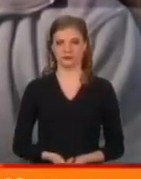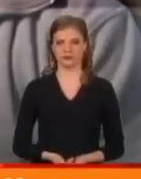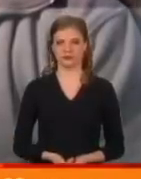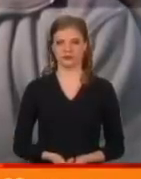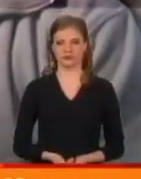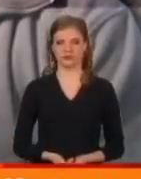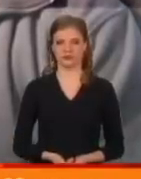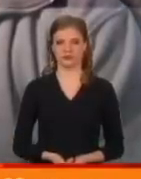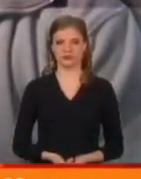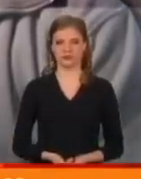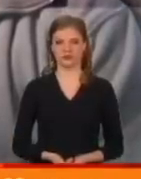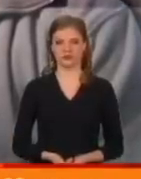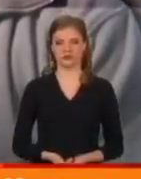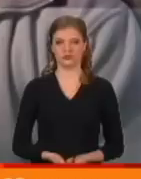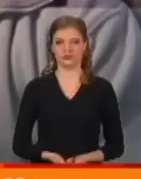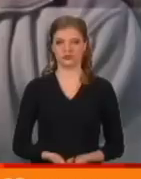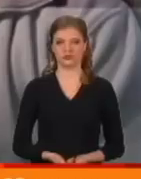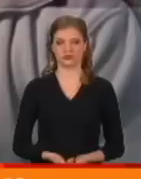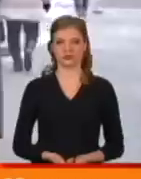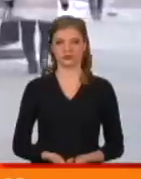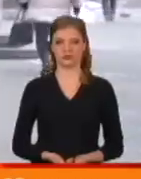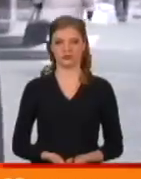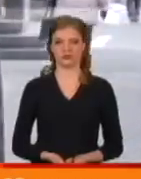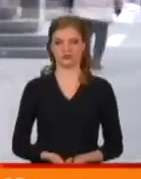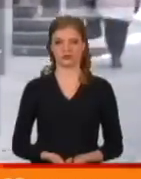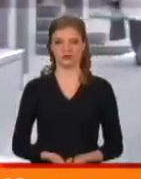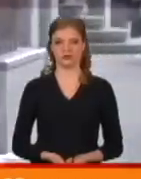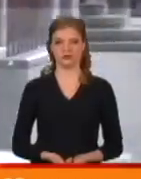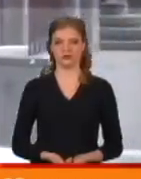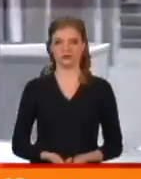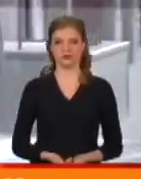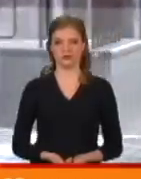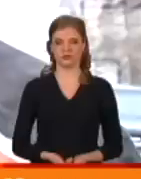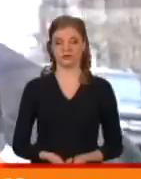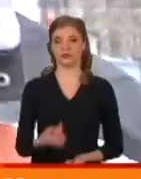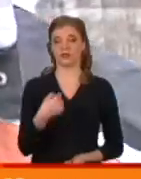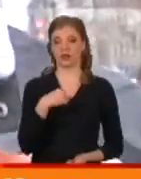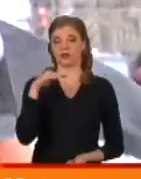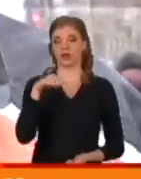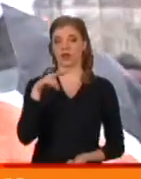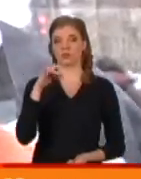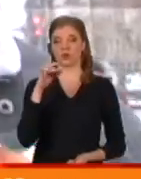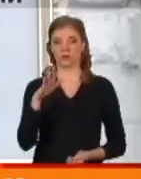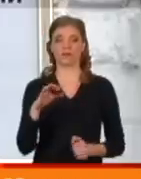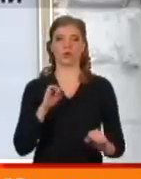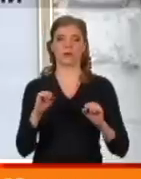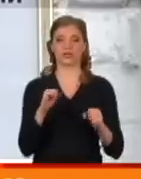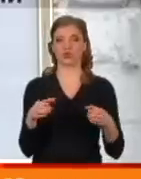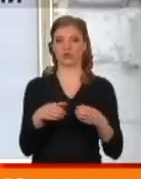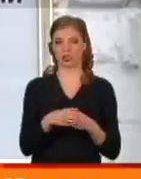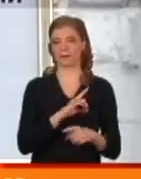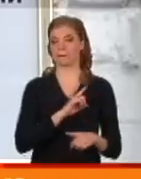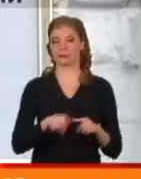Я Я Тарас Логінов, командир отряда